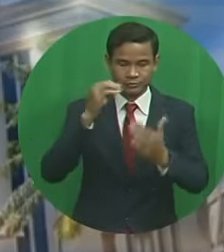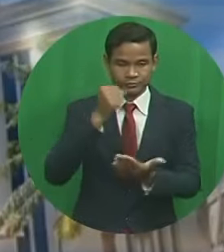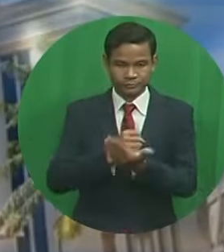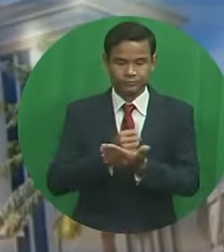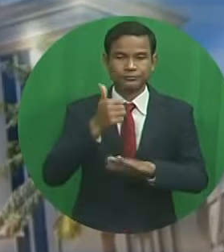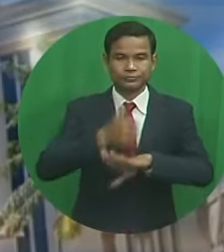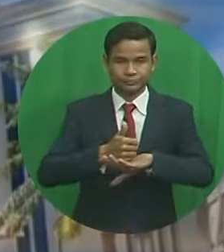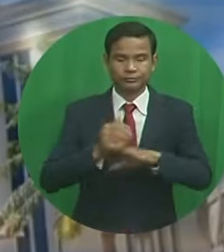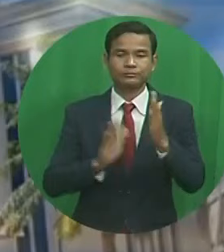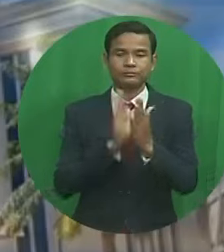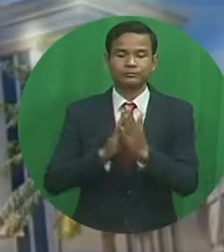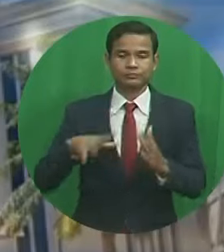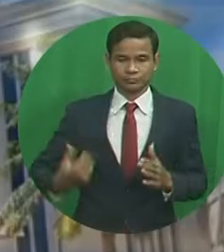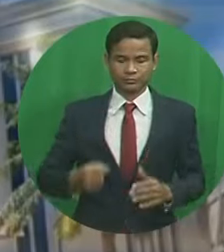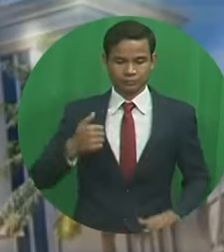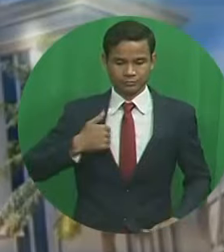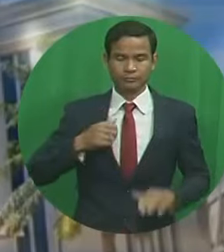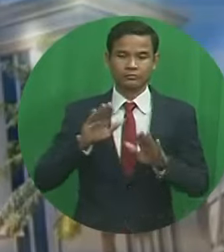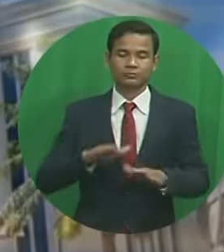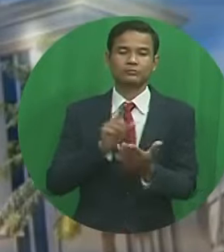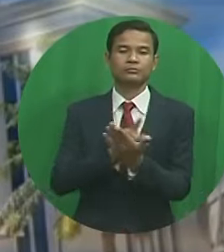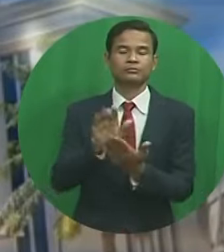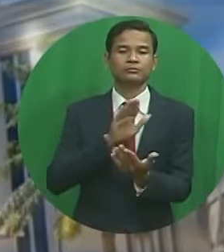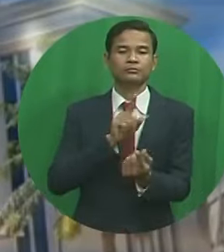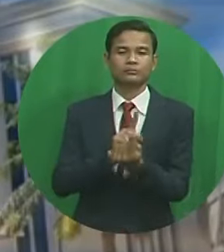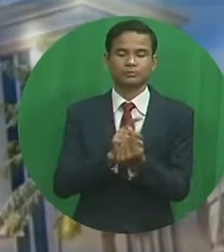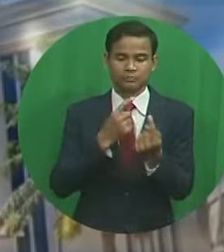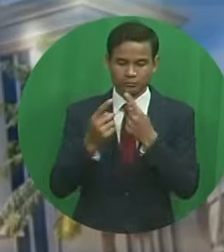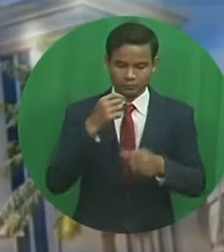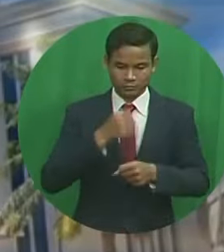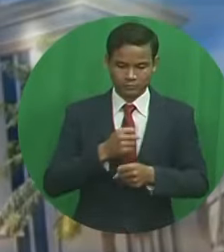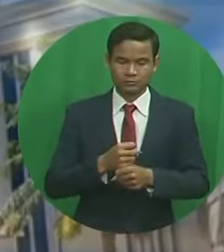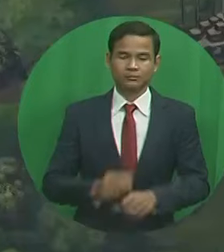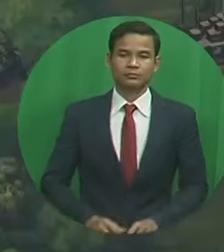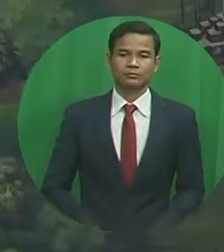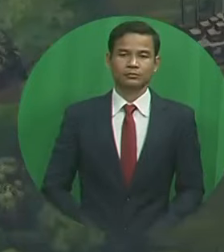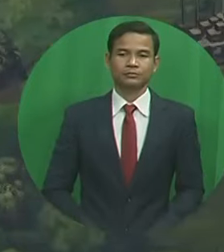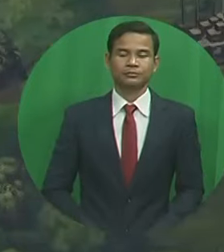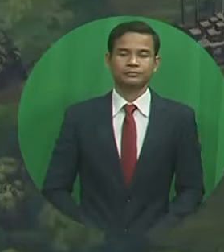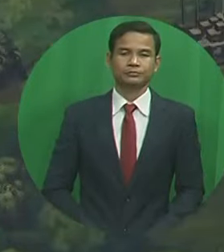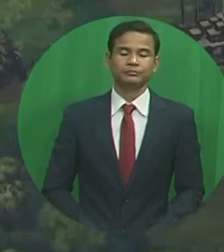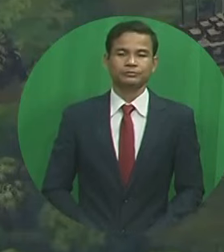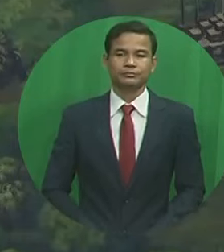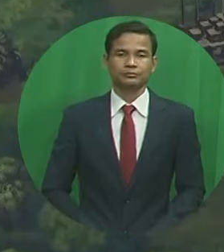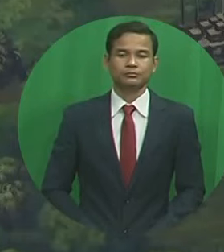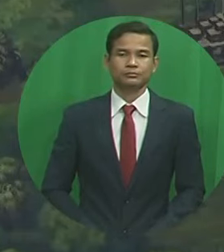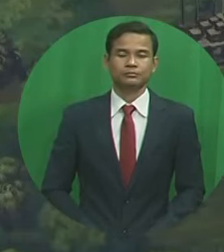សកាណាដាប្រចាំកម្ពុជាចូលជួបសម្ដែងការគូសមនិងពិភាក្សាការងារ